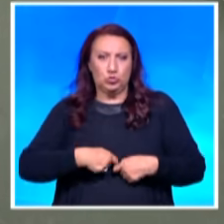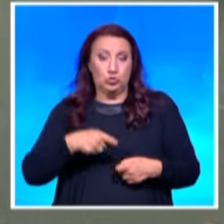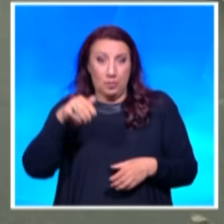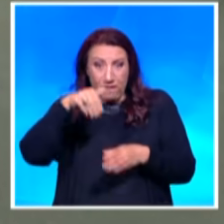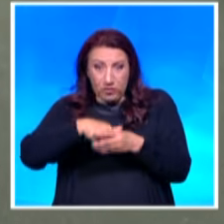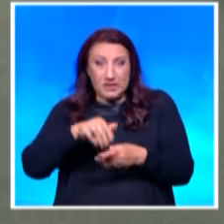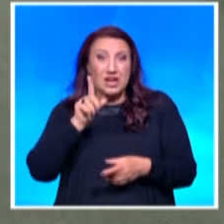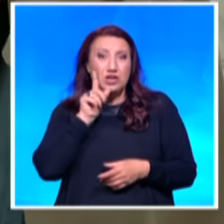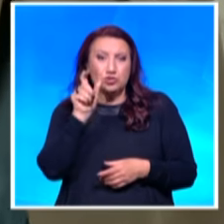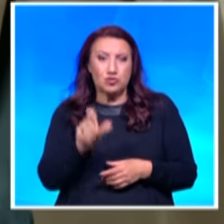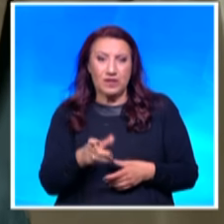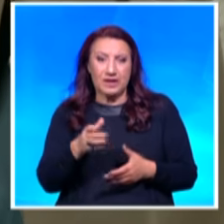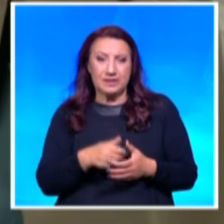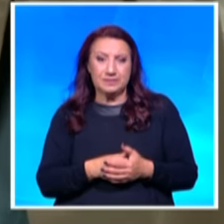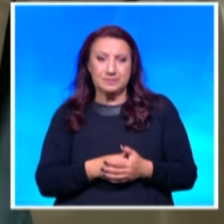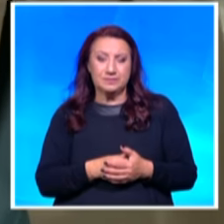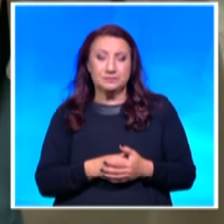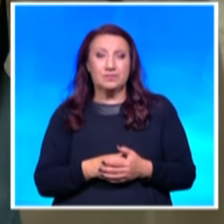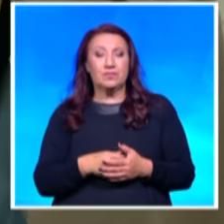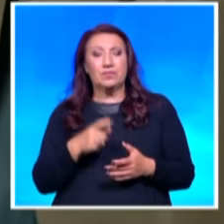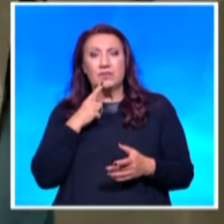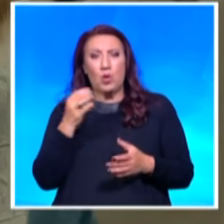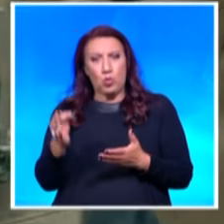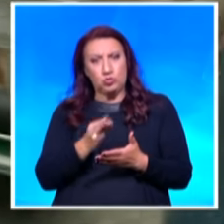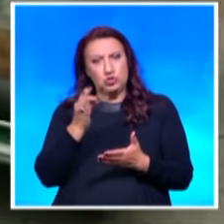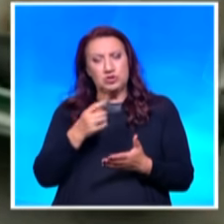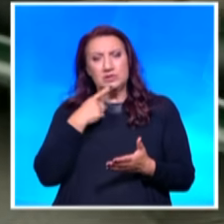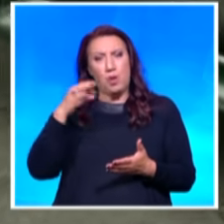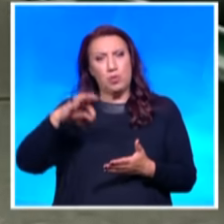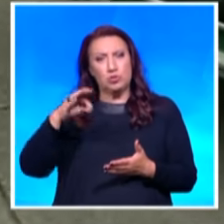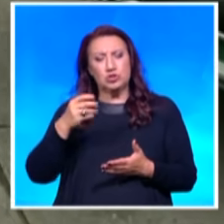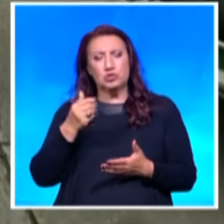издържи дълго в него. Костюмът е ушит по поръчка и струва над 10